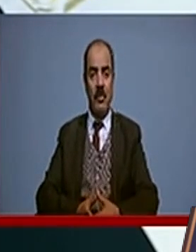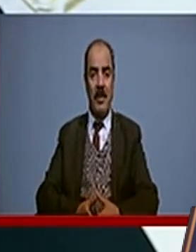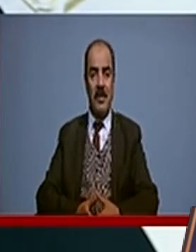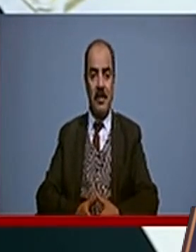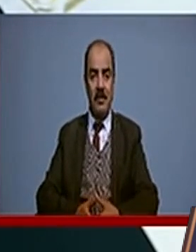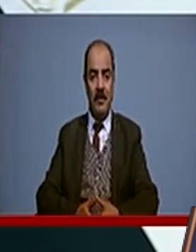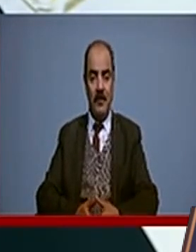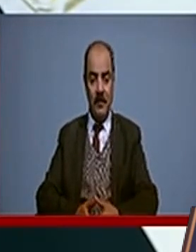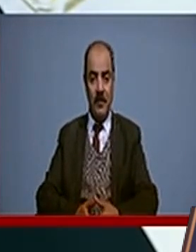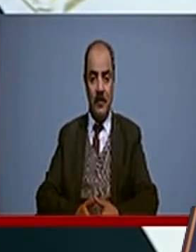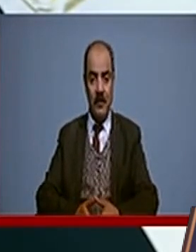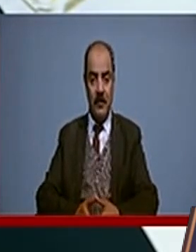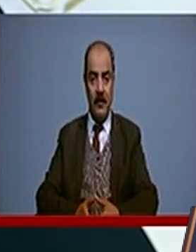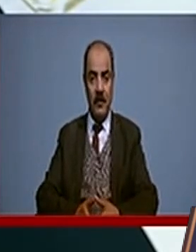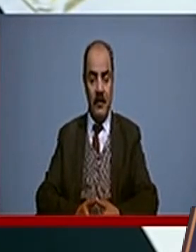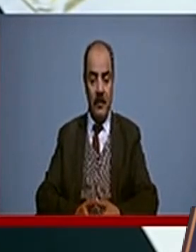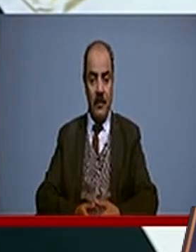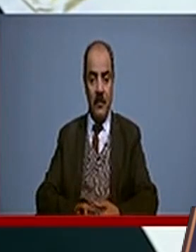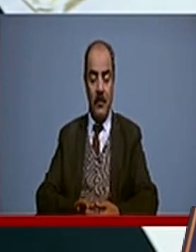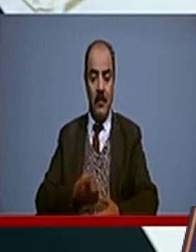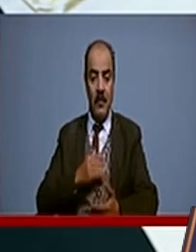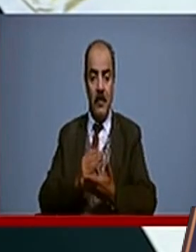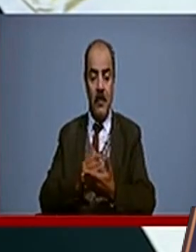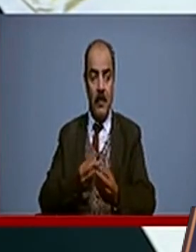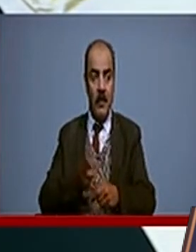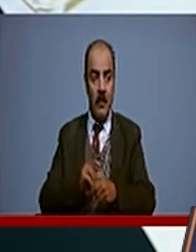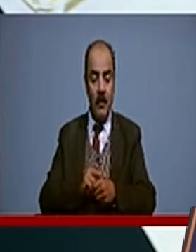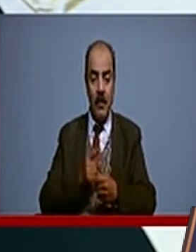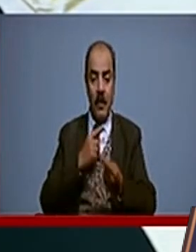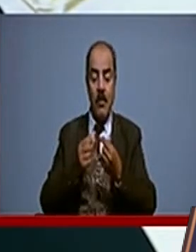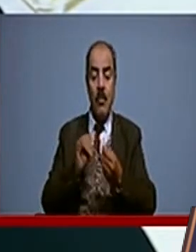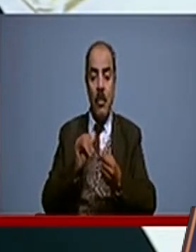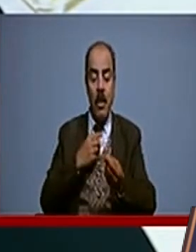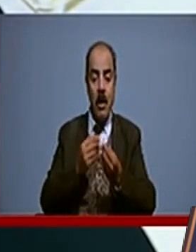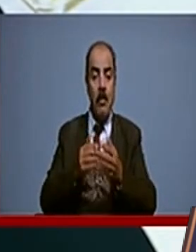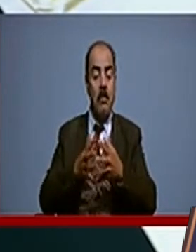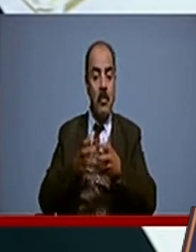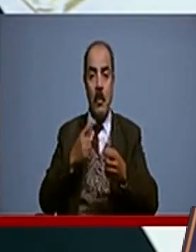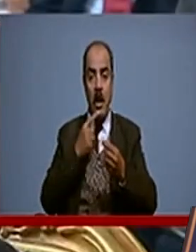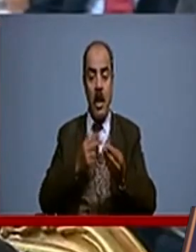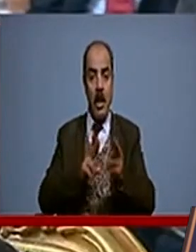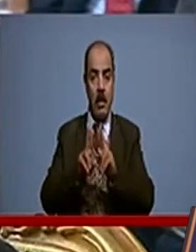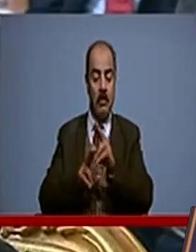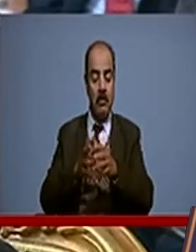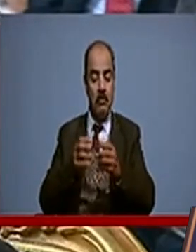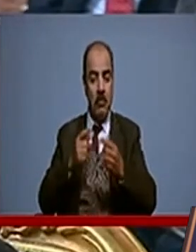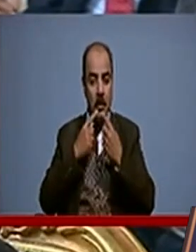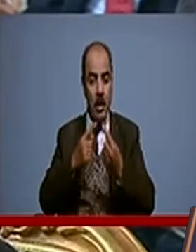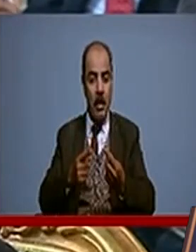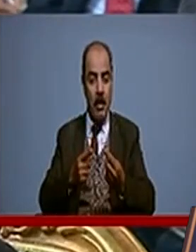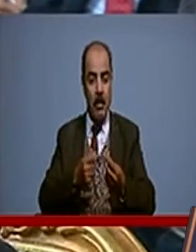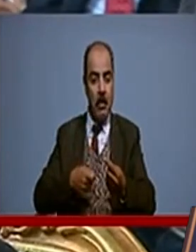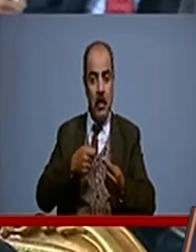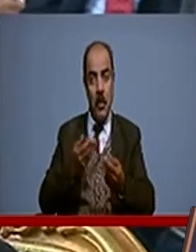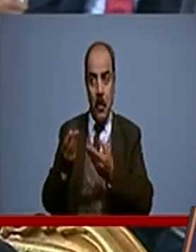والمنظمات الدولية في هذا المجال. أنا الحقيقة يعني وجدت تفاهم كبير قوي، وهذا التفاهم محل تقدير واحترام